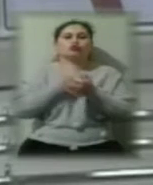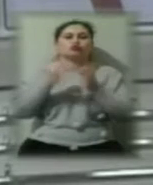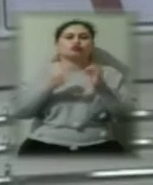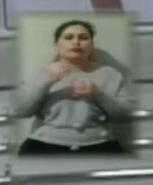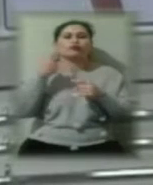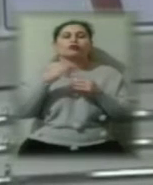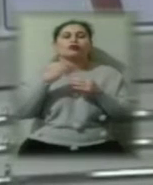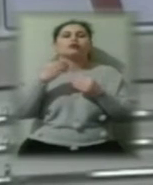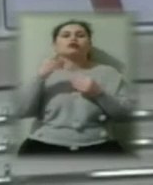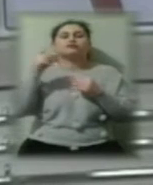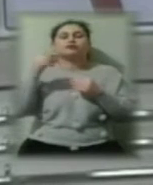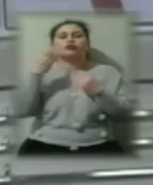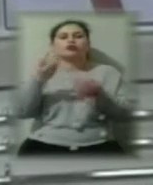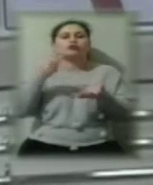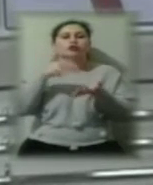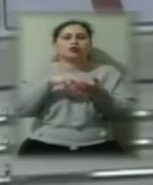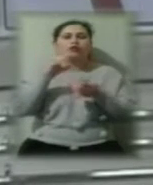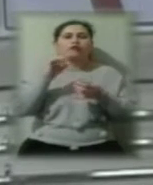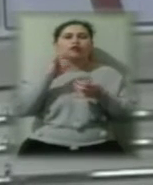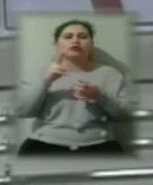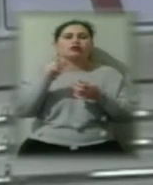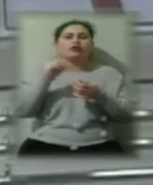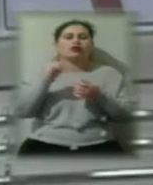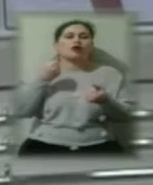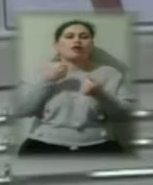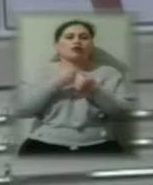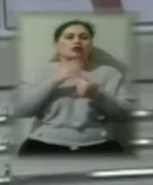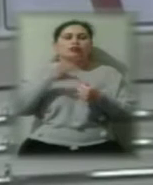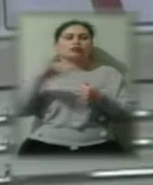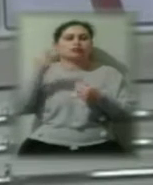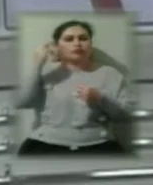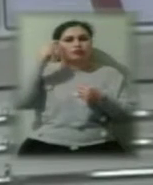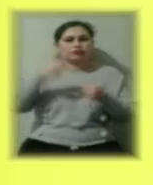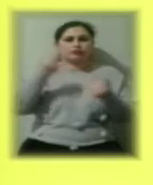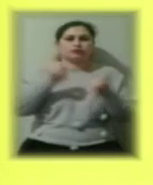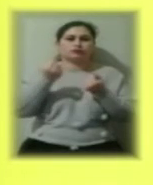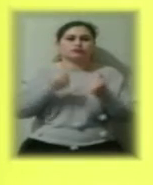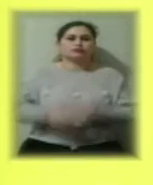було встановлено, що Євген Калінін на момент аварії не мав водійського посвідчення.